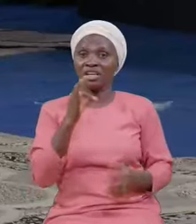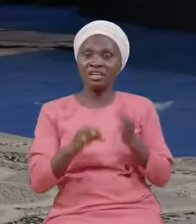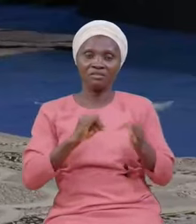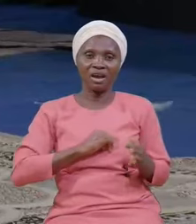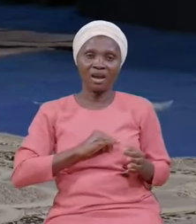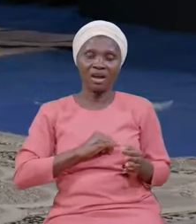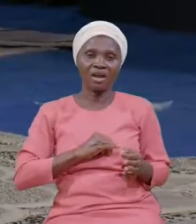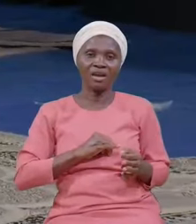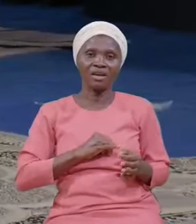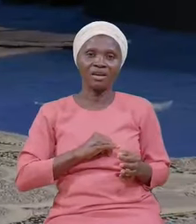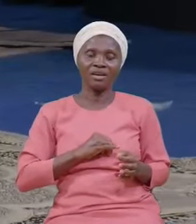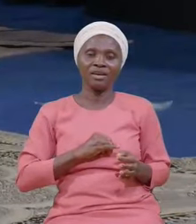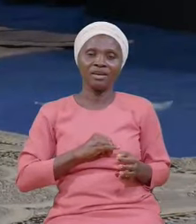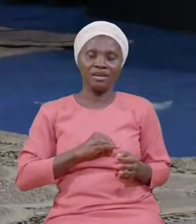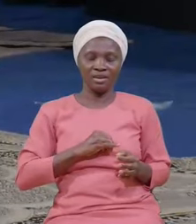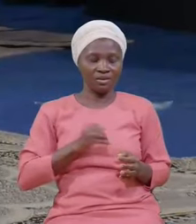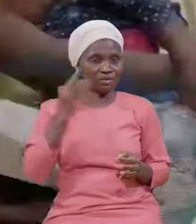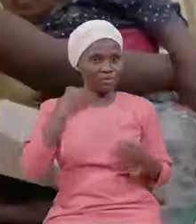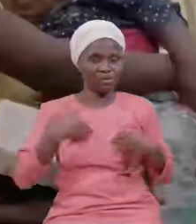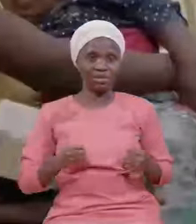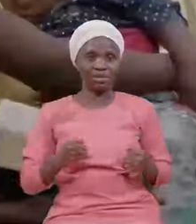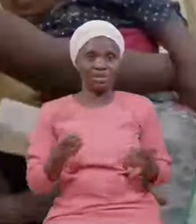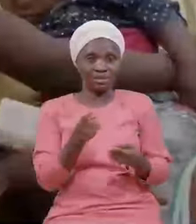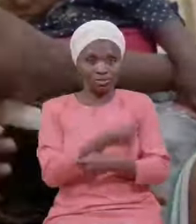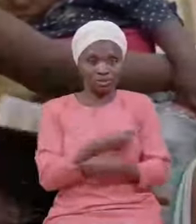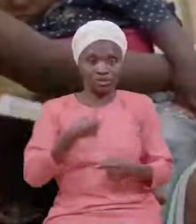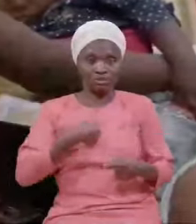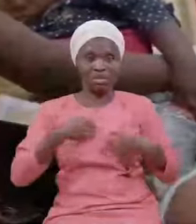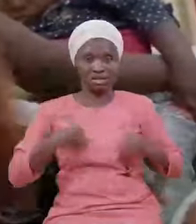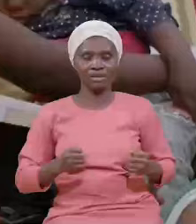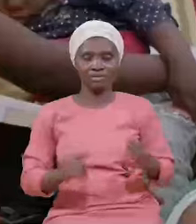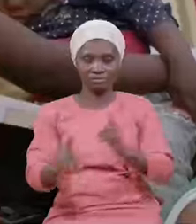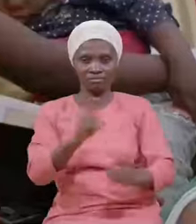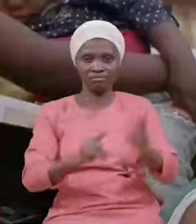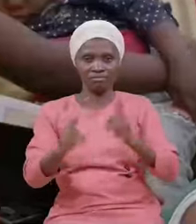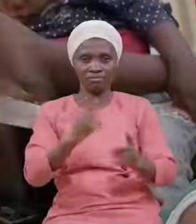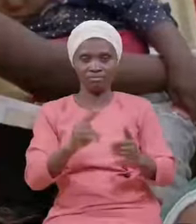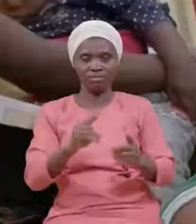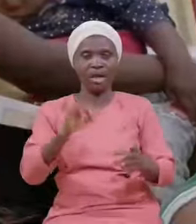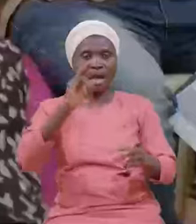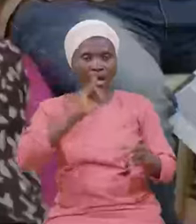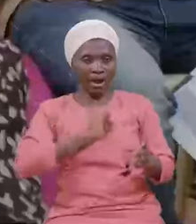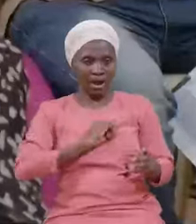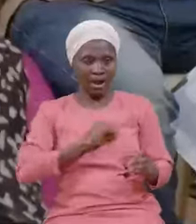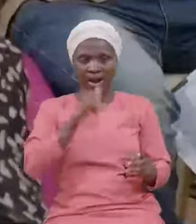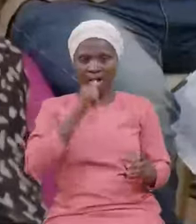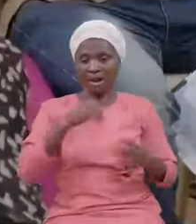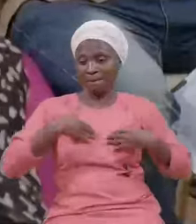suis guéri. Est-ce que quelqu'un là-bas, je suis guéri? Par ces maîtrisures, je suis